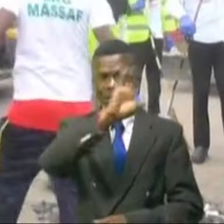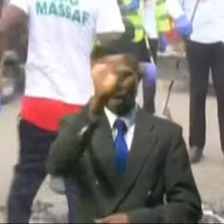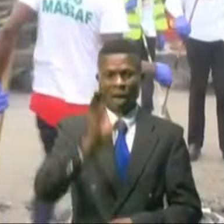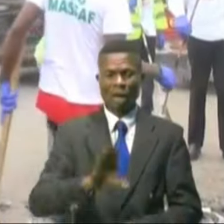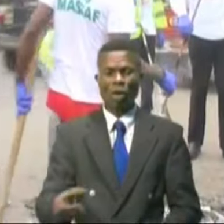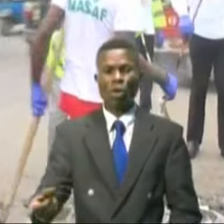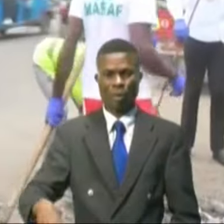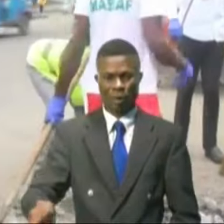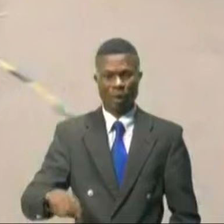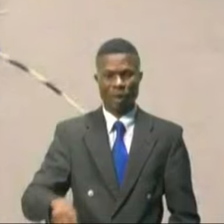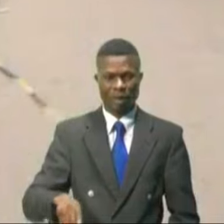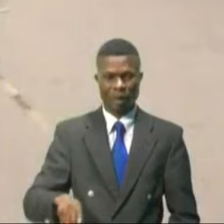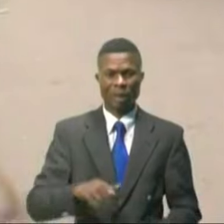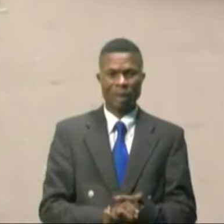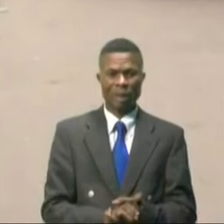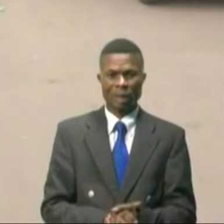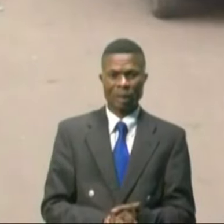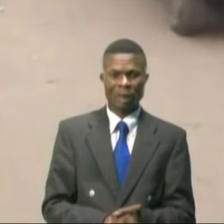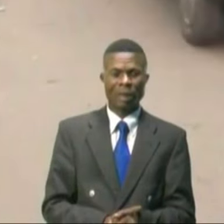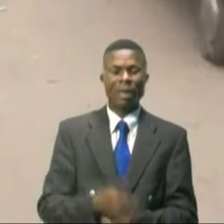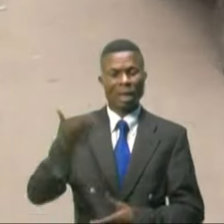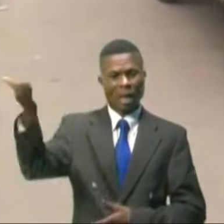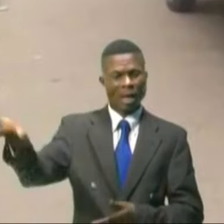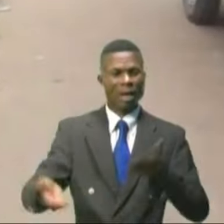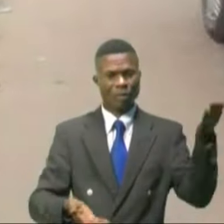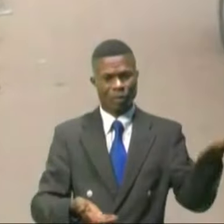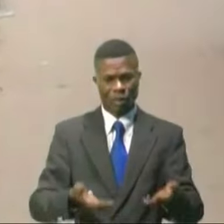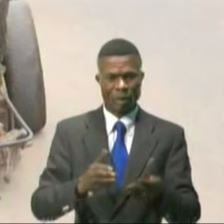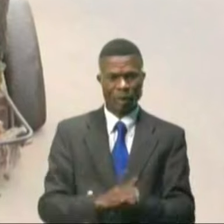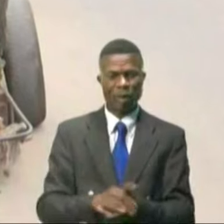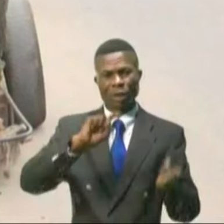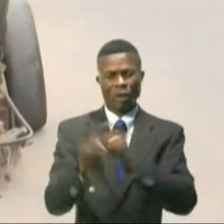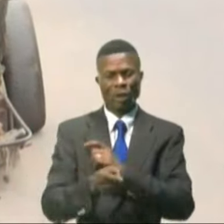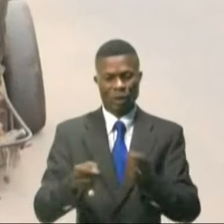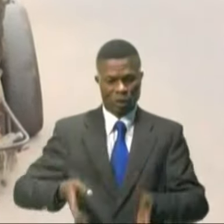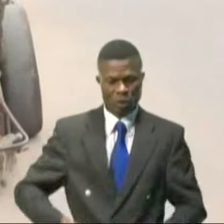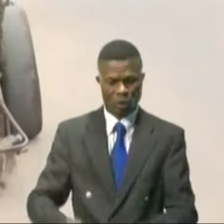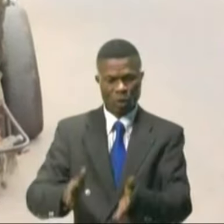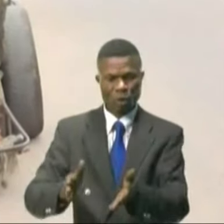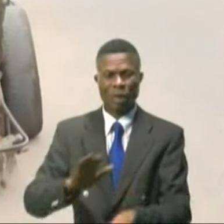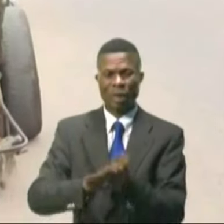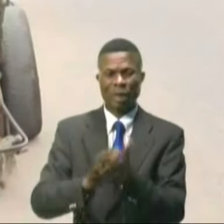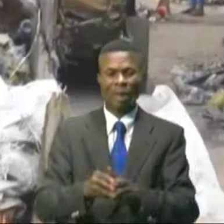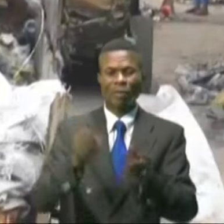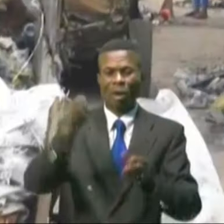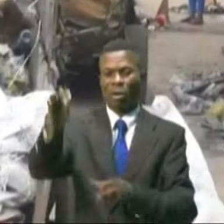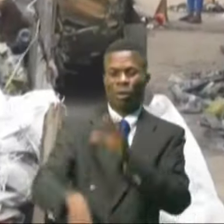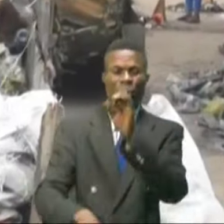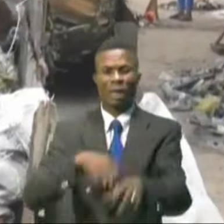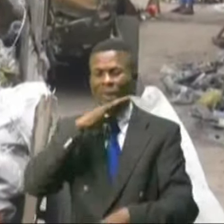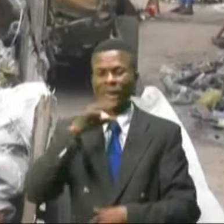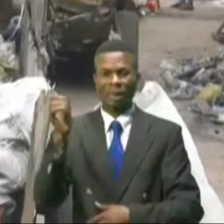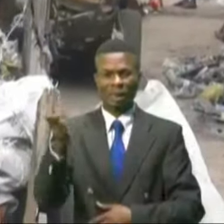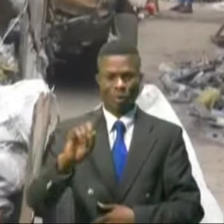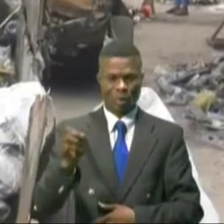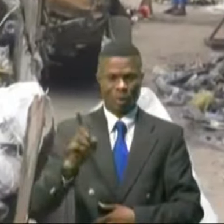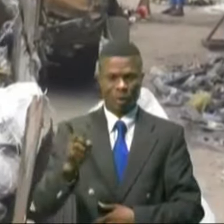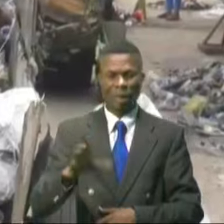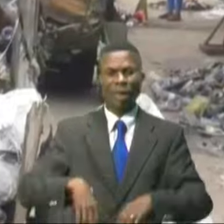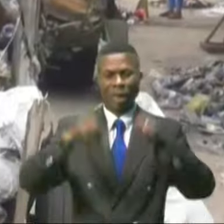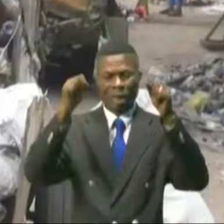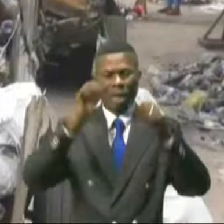Lemba ont en outre été invités à ne pas transformer les caniveaux en dépotoirs d'ordures et à adopter